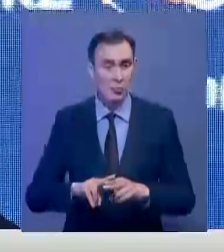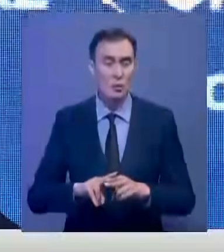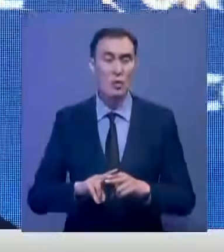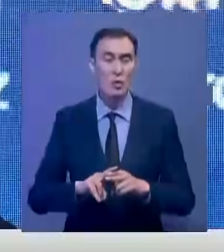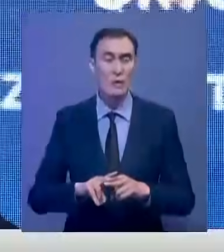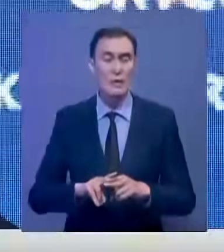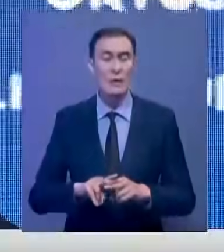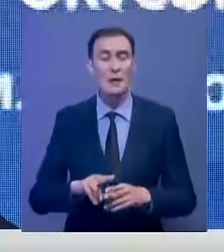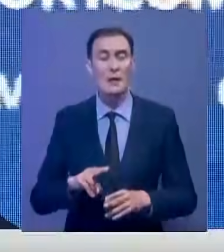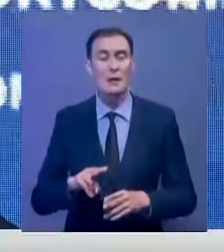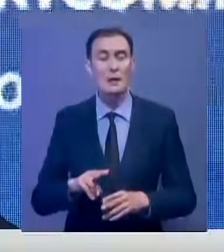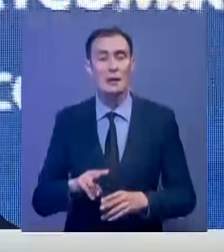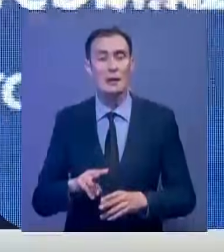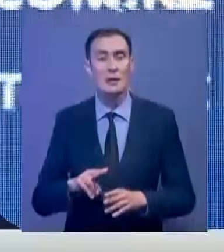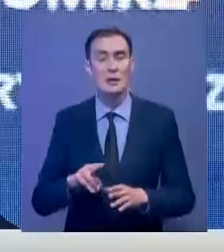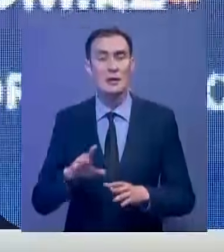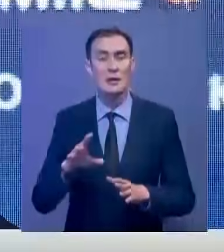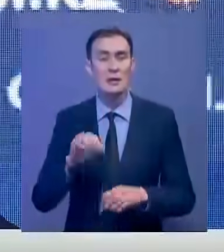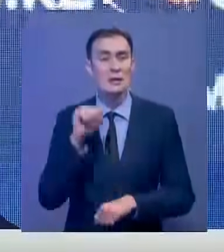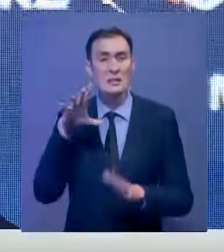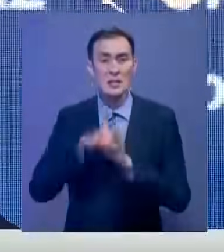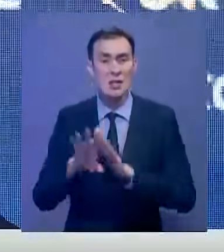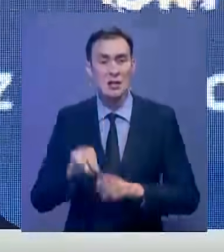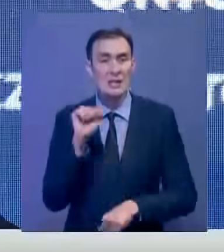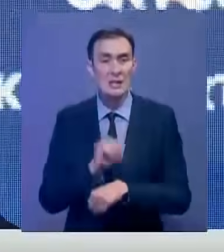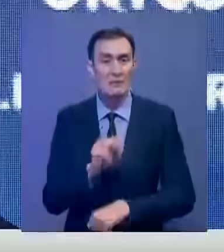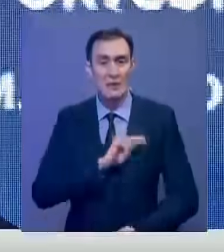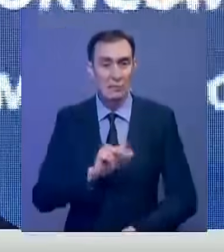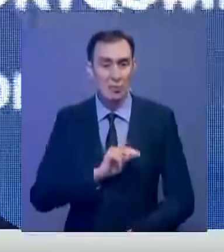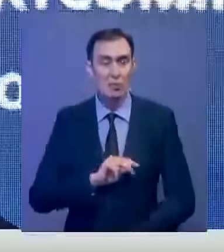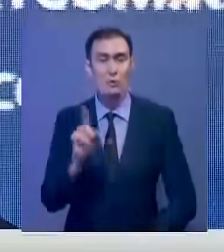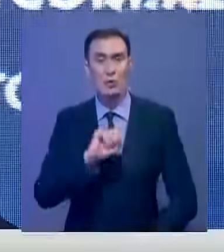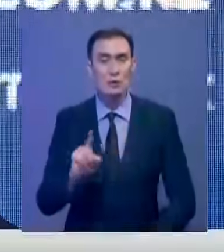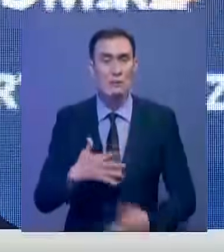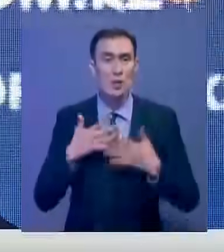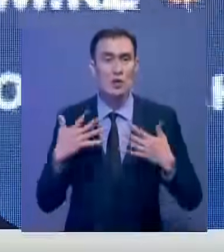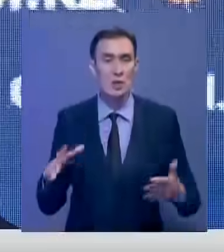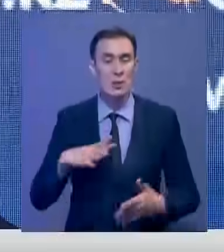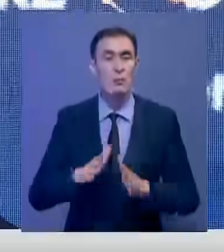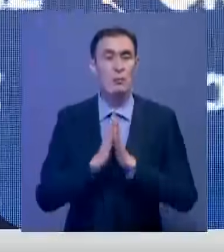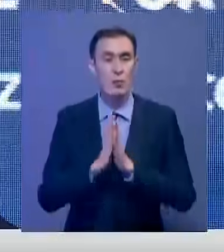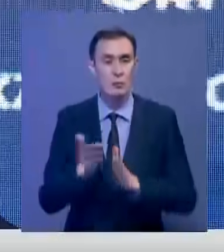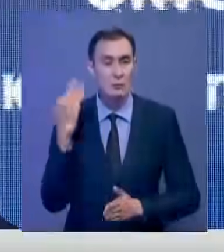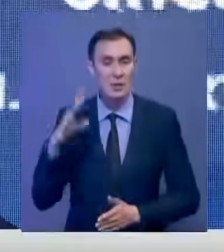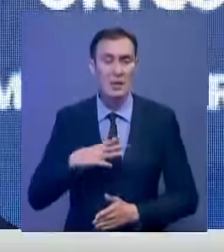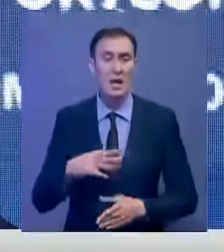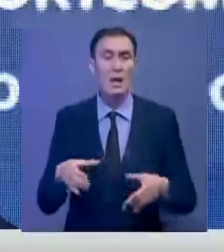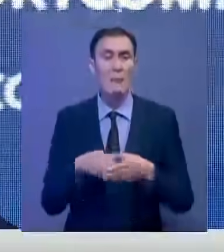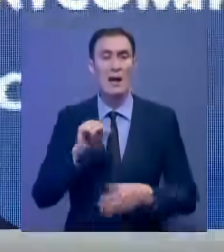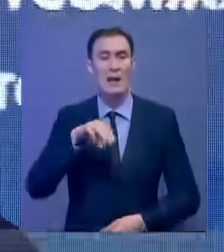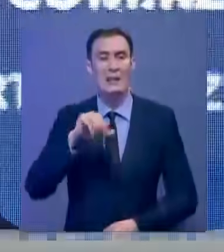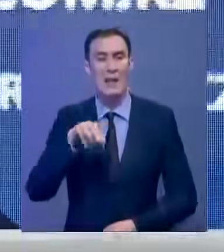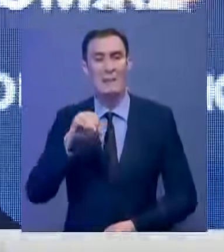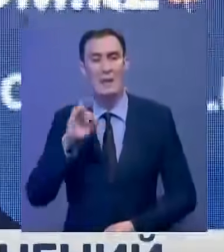одной стороны не значит останавливать работу, потому что это огромная была просьба тогда, это Микен,